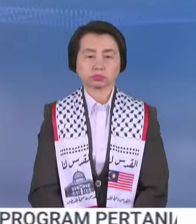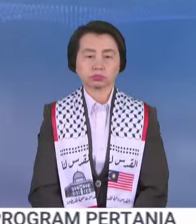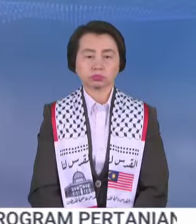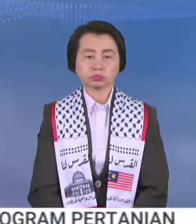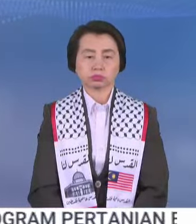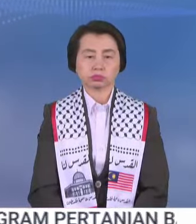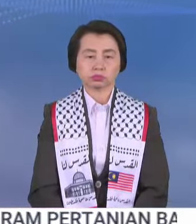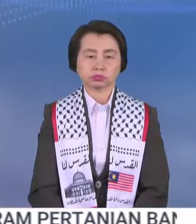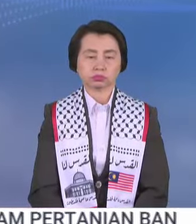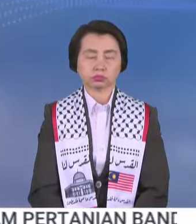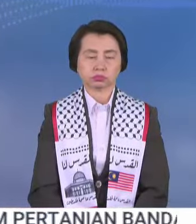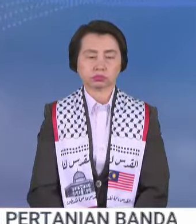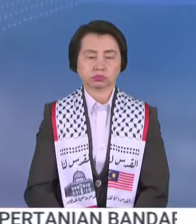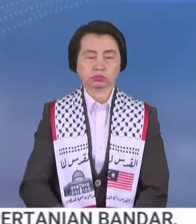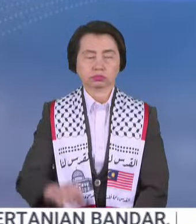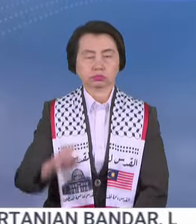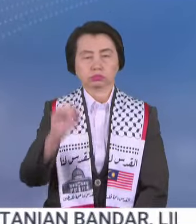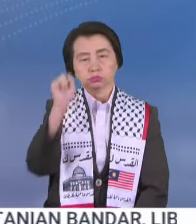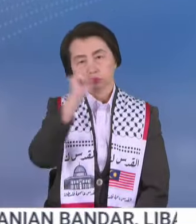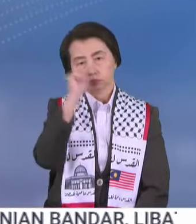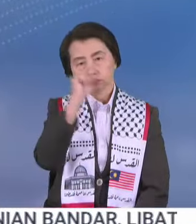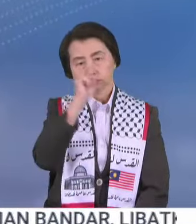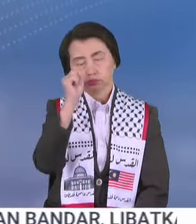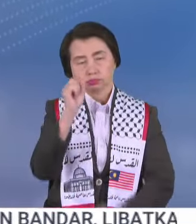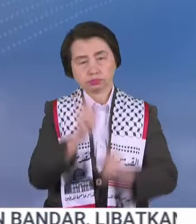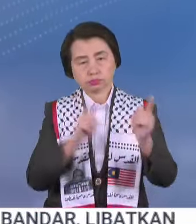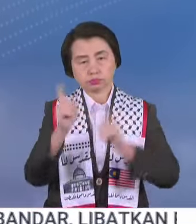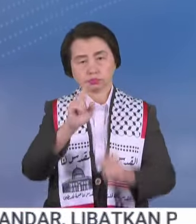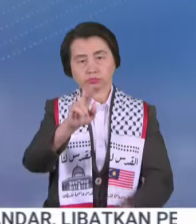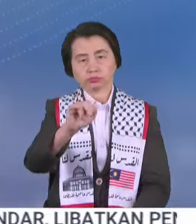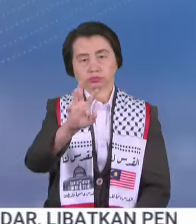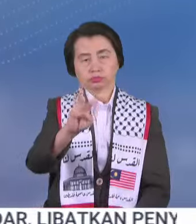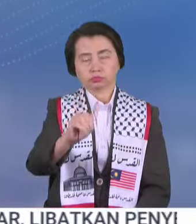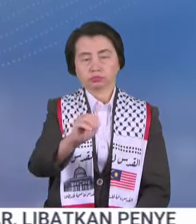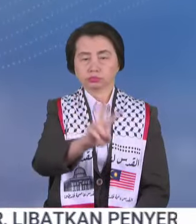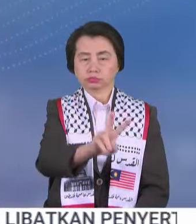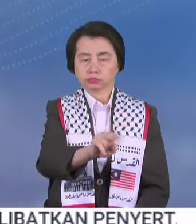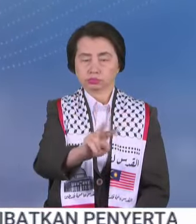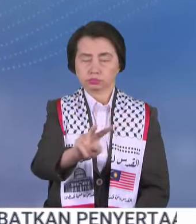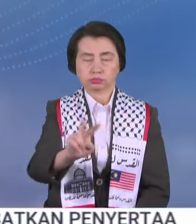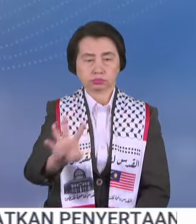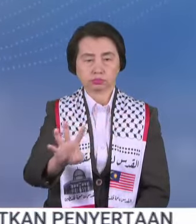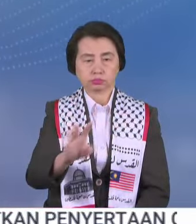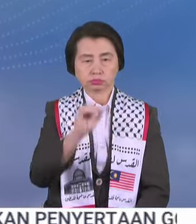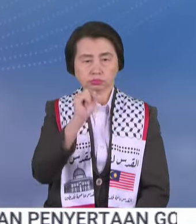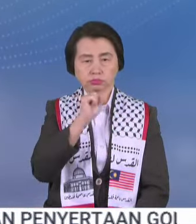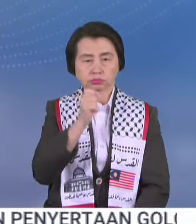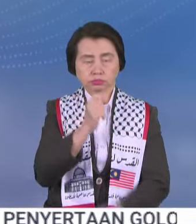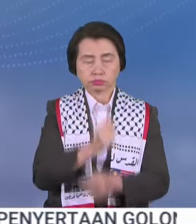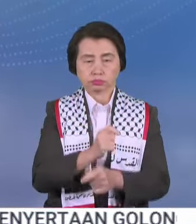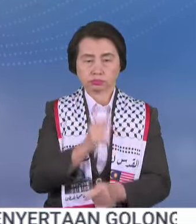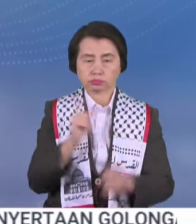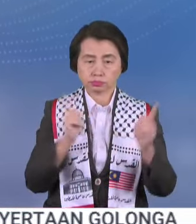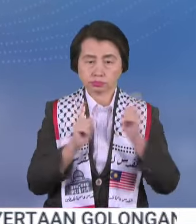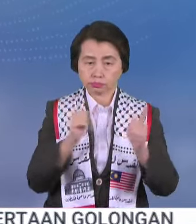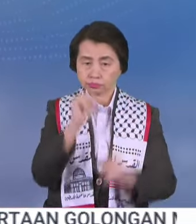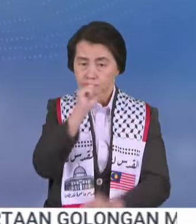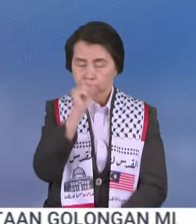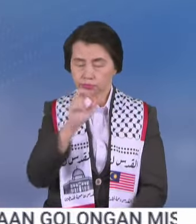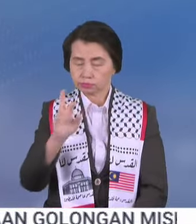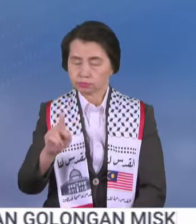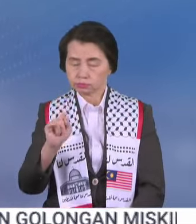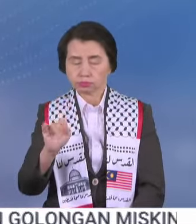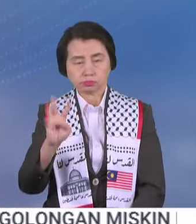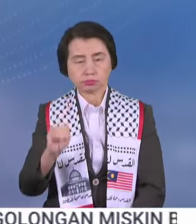Roxy Easy muncul juara bintang RTM 2024. Menurut juri tetap bintang RTM 2024, Datuk